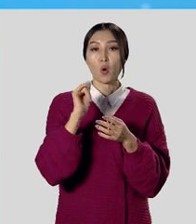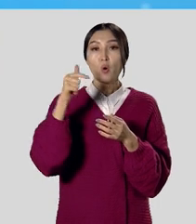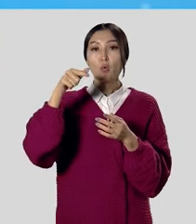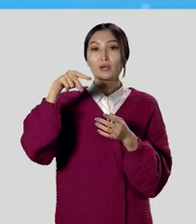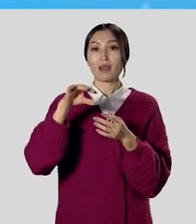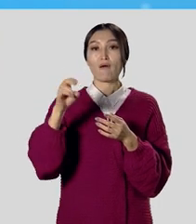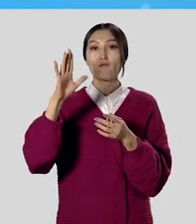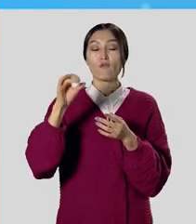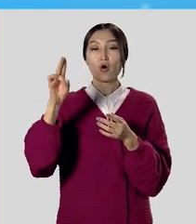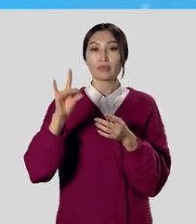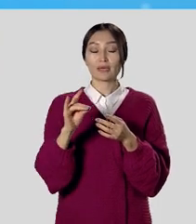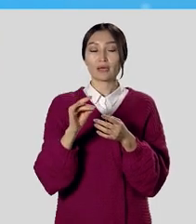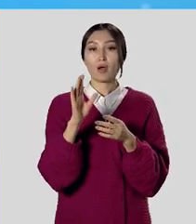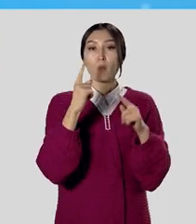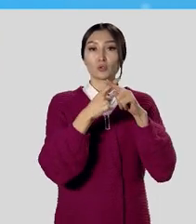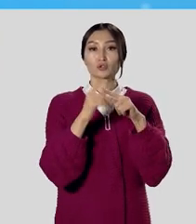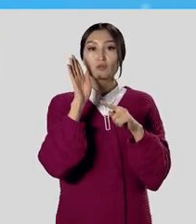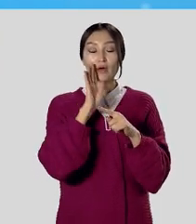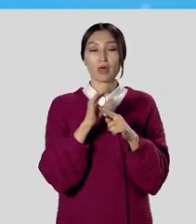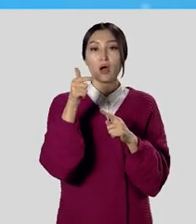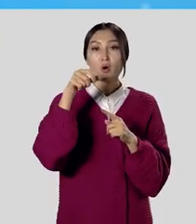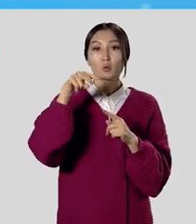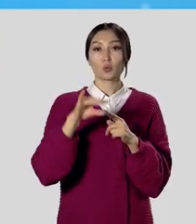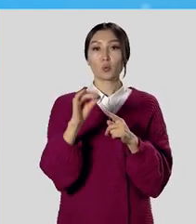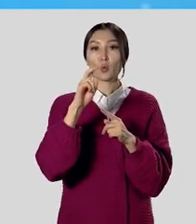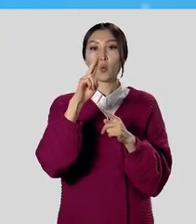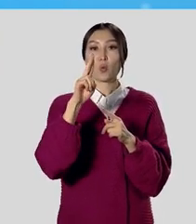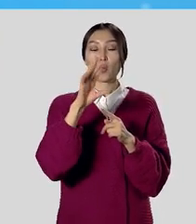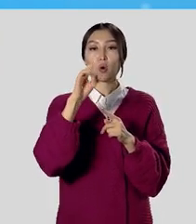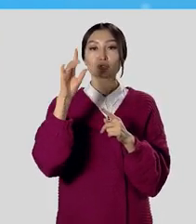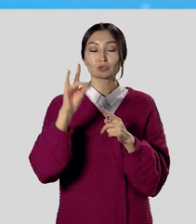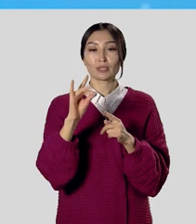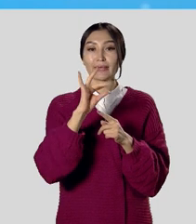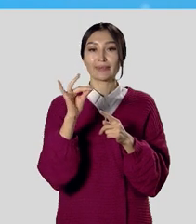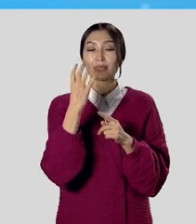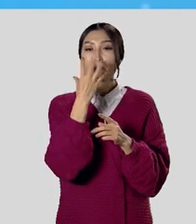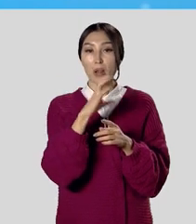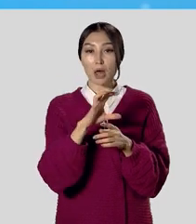Углеводы плюс вода, мы получаем глюкозу и теплоту.